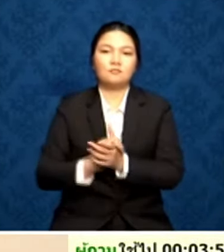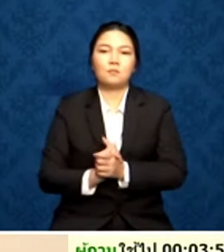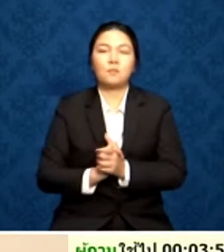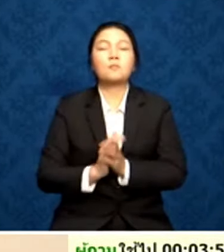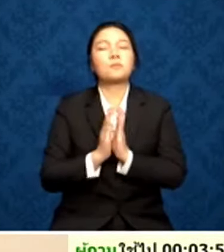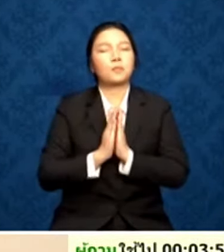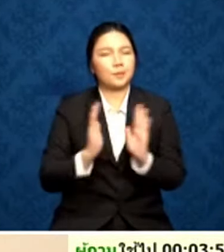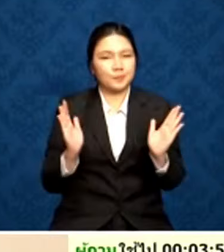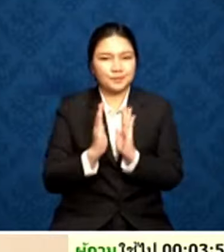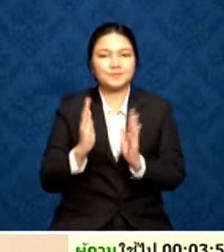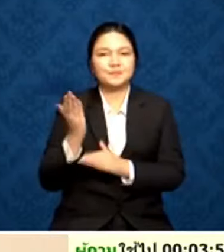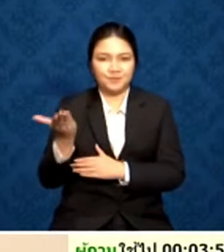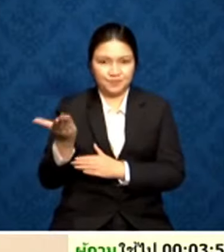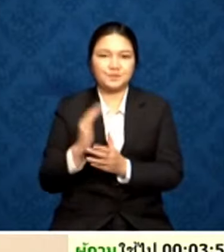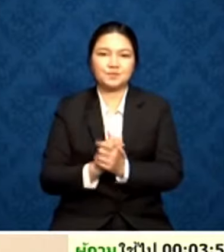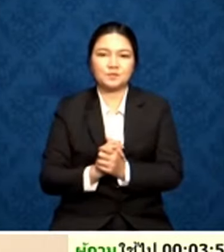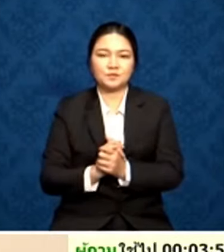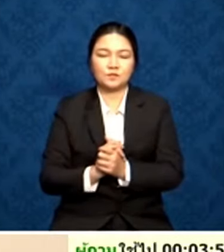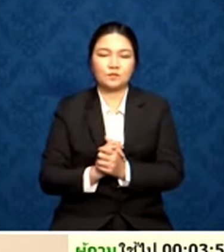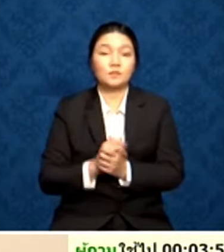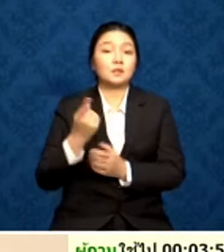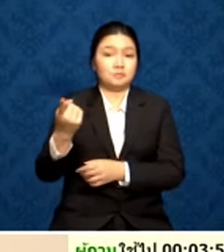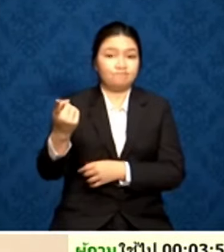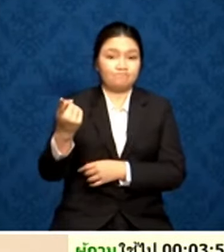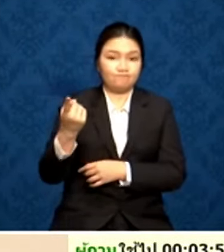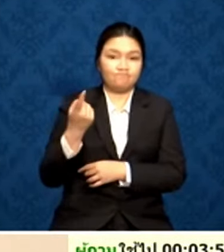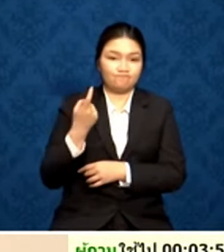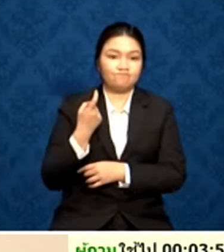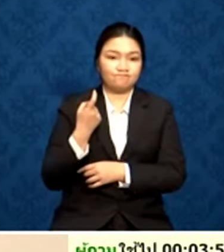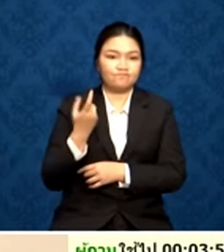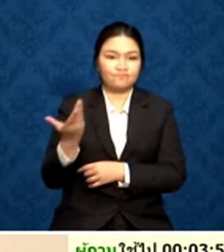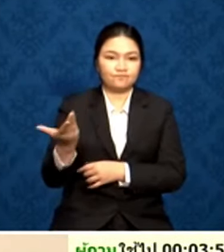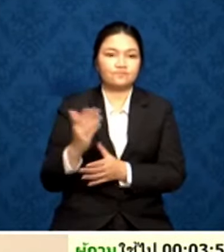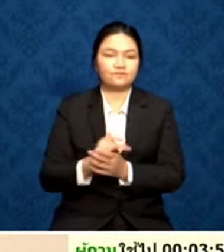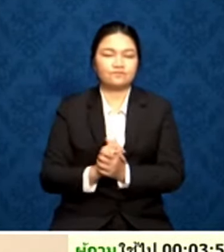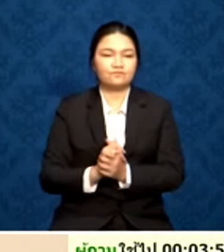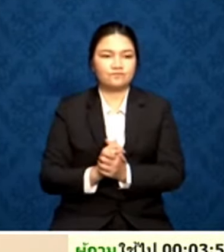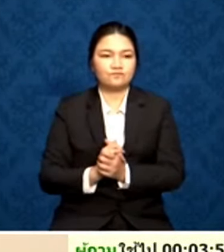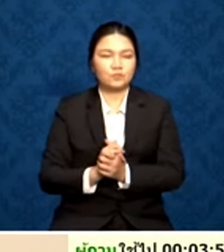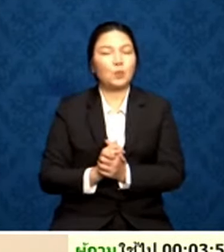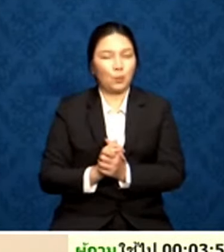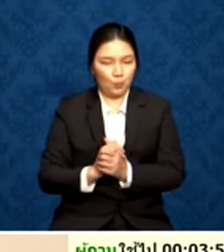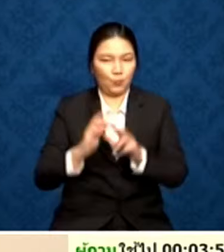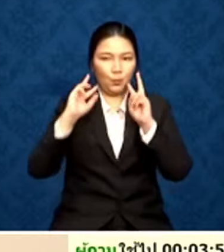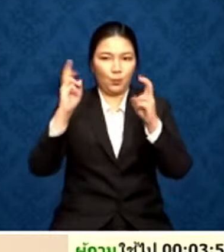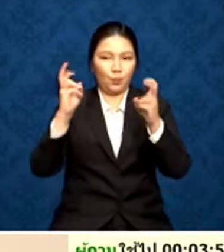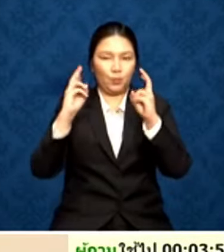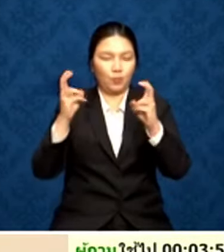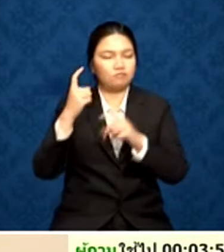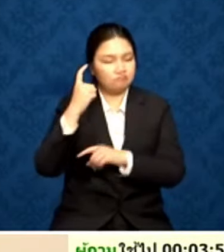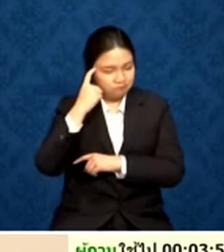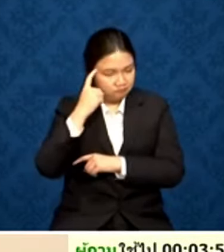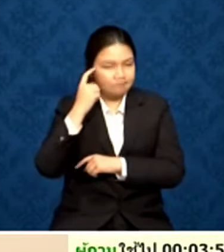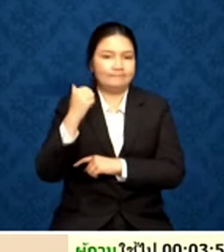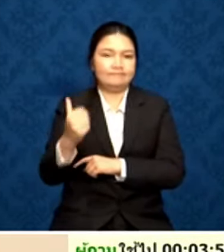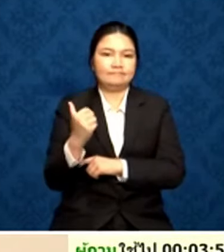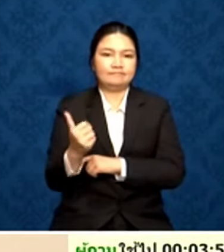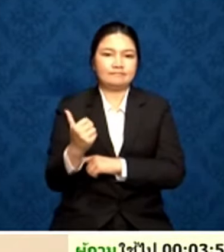คุณท่านได้ตั้งกระทู้เป็นเรื่องที่ดีมากเพราะว่าในปัจจุบัน